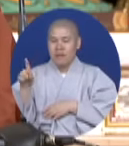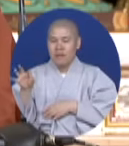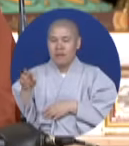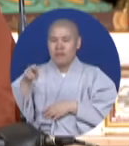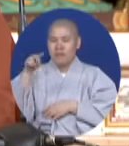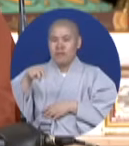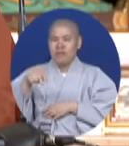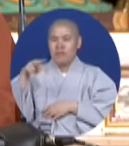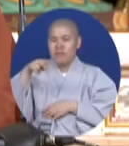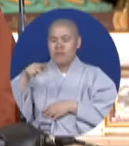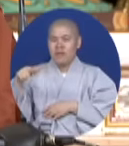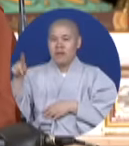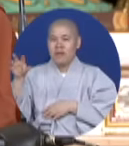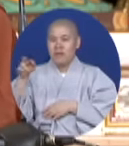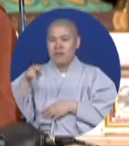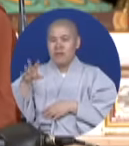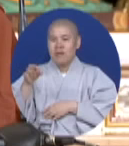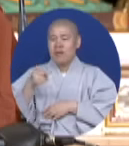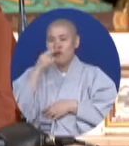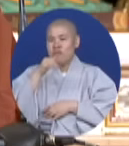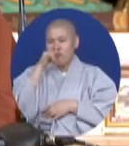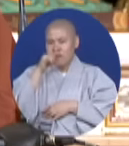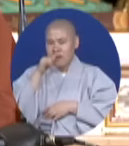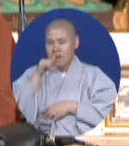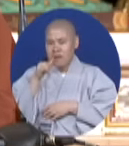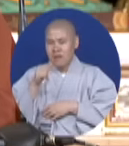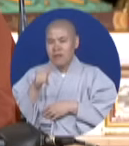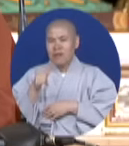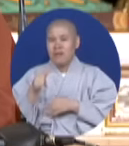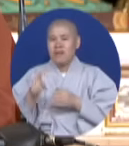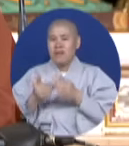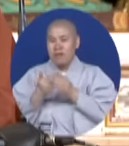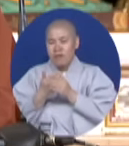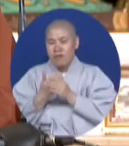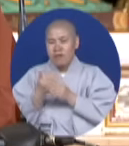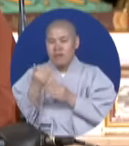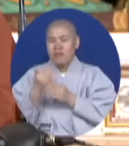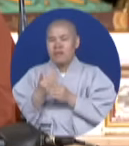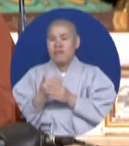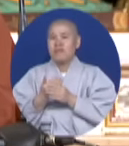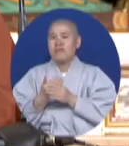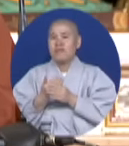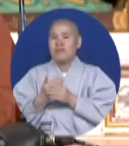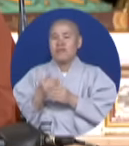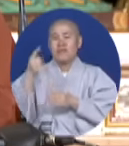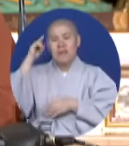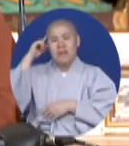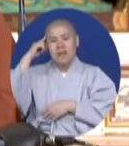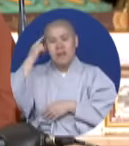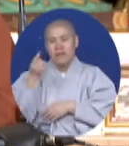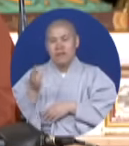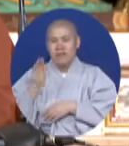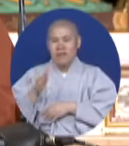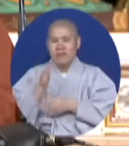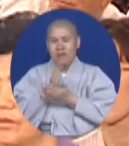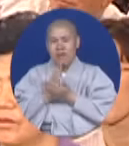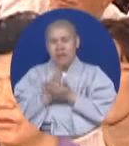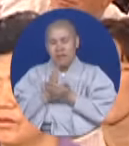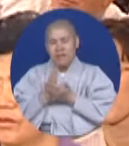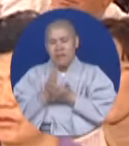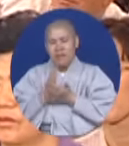생각인데 이게 구분해서 하나하나 설명한 설명이 많아요.